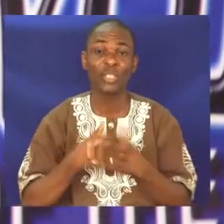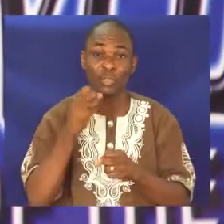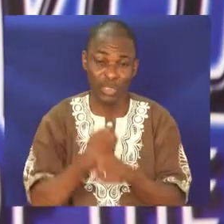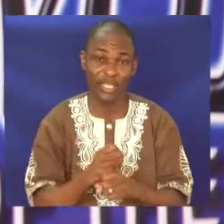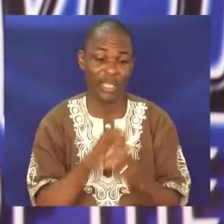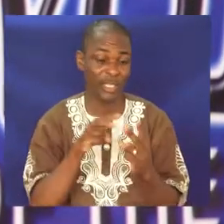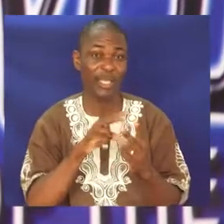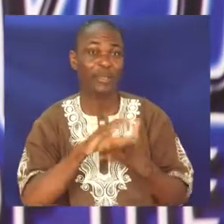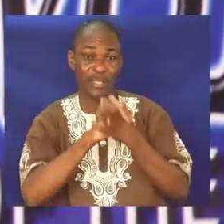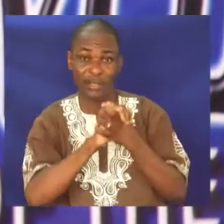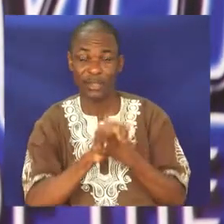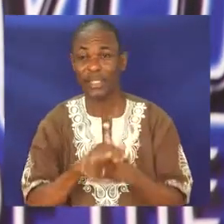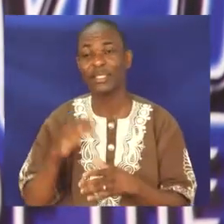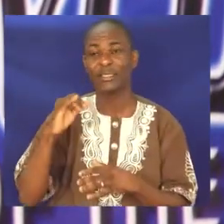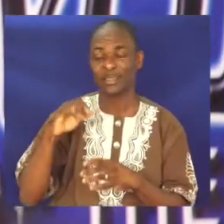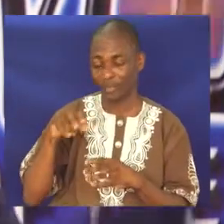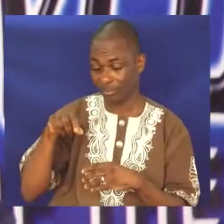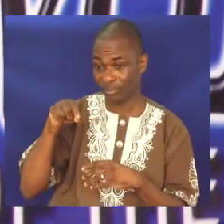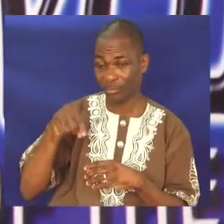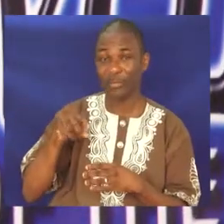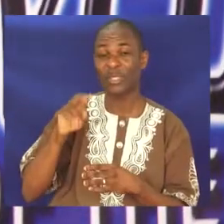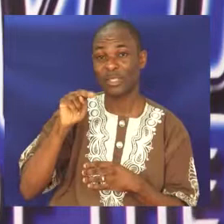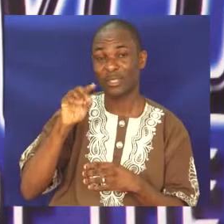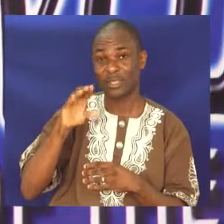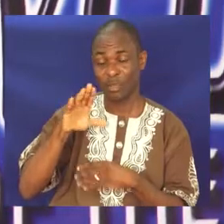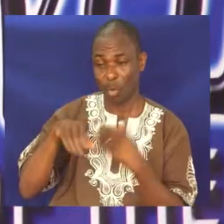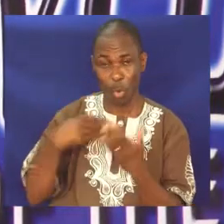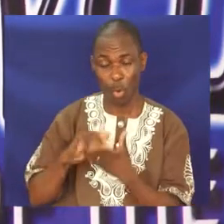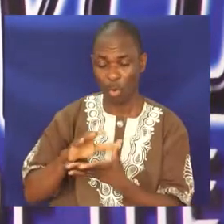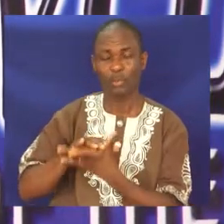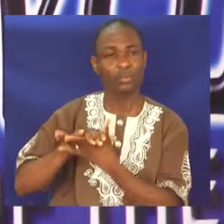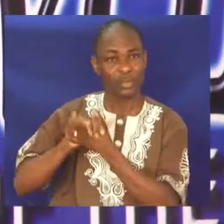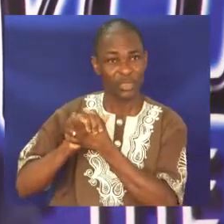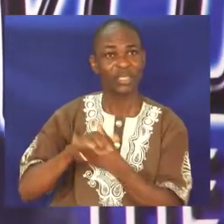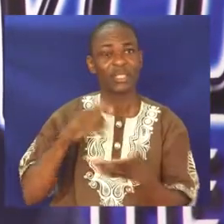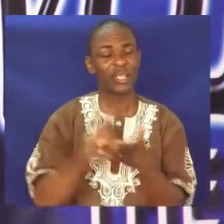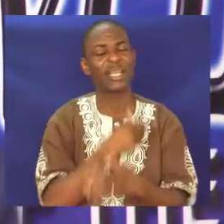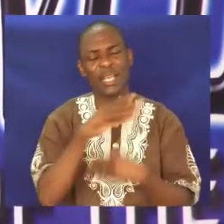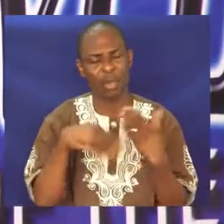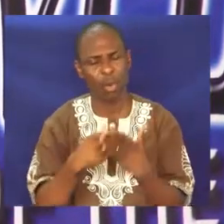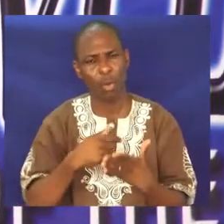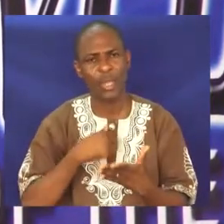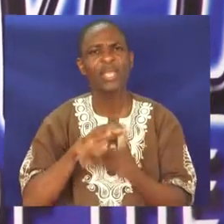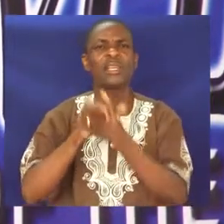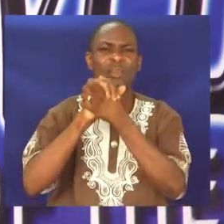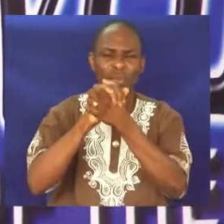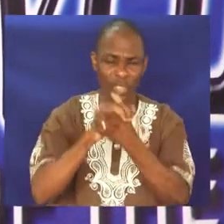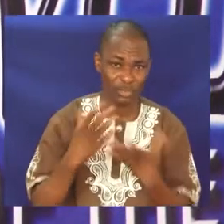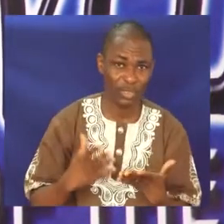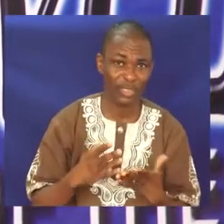mahama ne ndc for etiri nkwa omanga na gina etiri nkwa no asembisa me pesa edwendwe ho anopai ne se